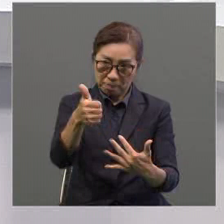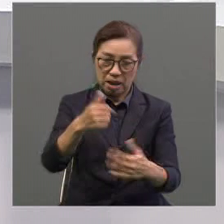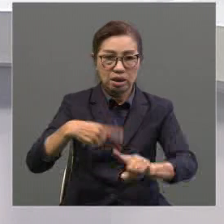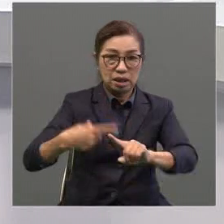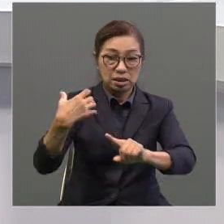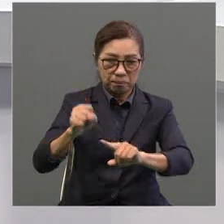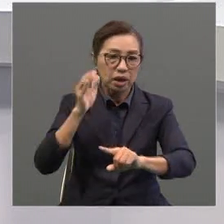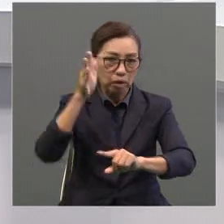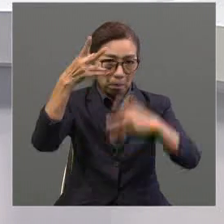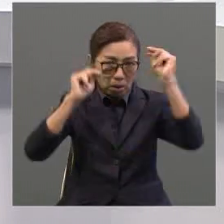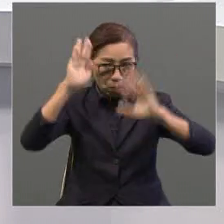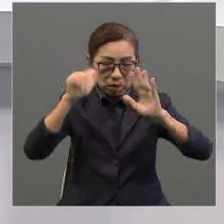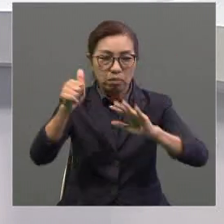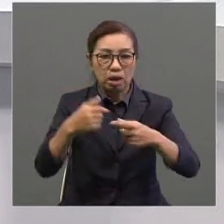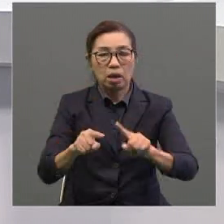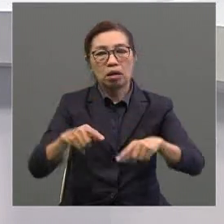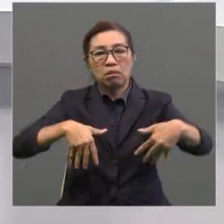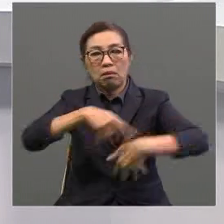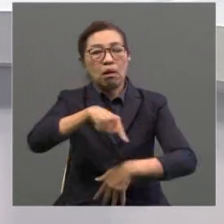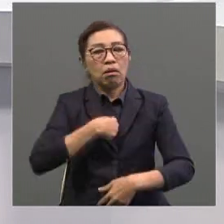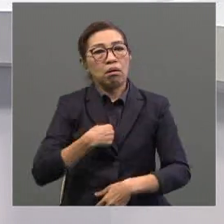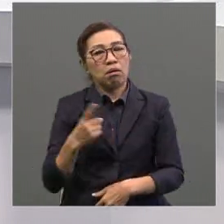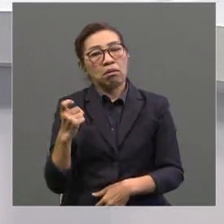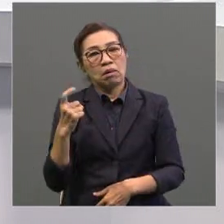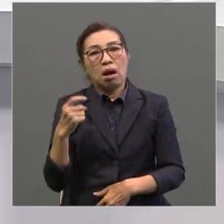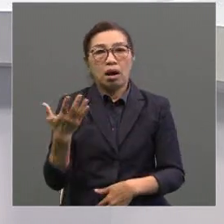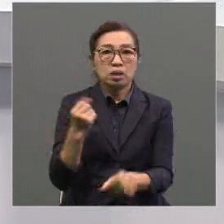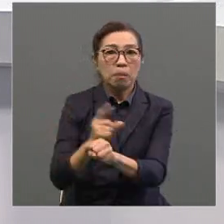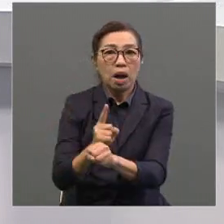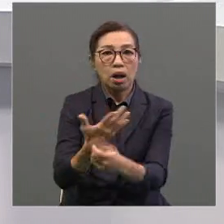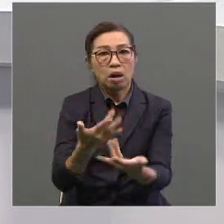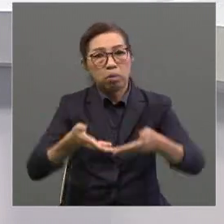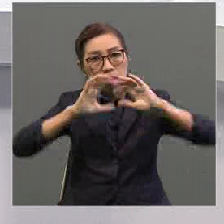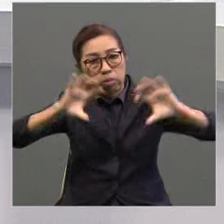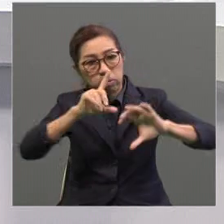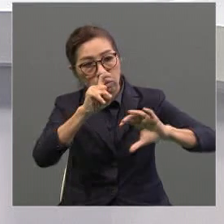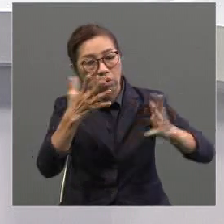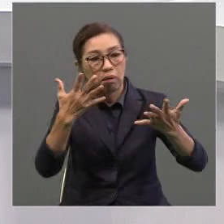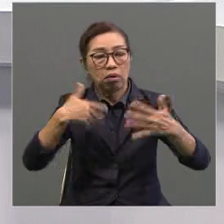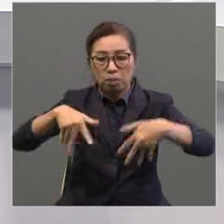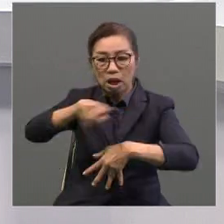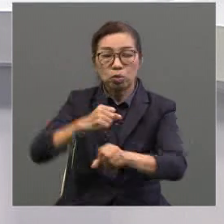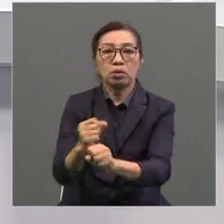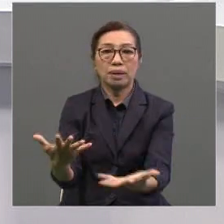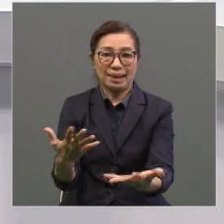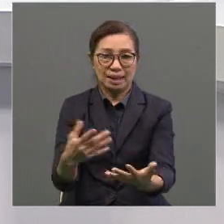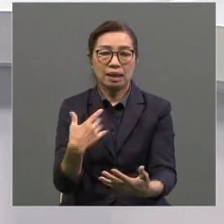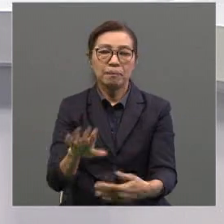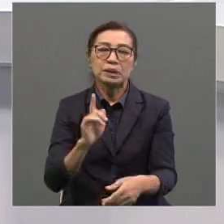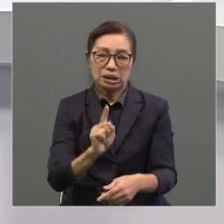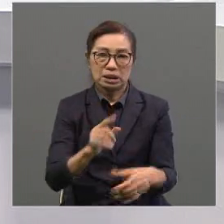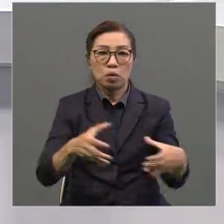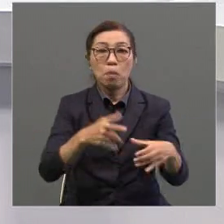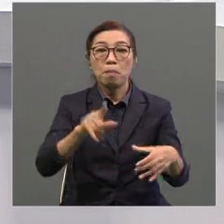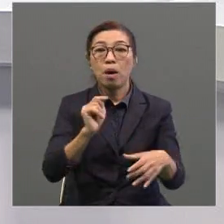เกิดว่าคนที่ทำมาหากินปากท้องแบบนี้จะรอไหวไหมคุณกรรณาวีก็ยังบอกเลยนะว่าคือคือ